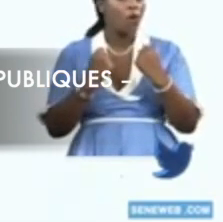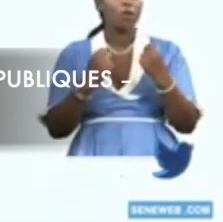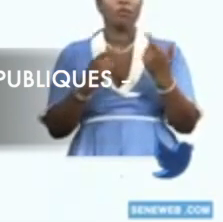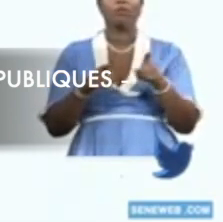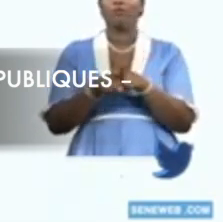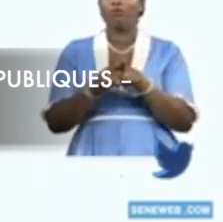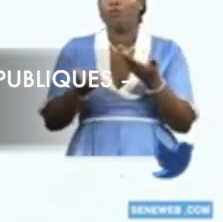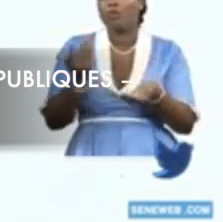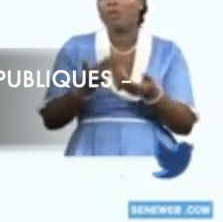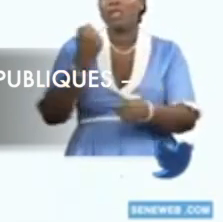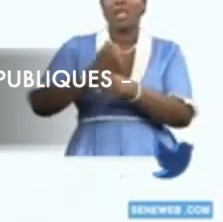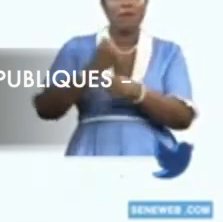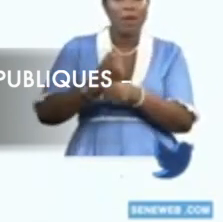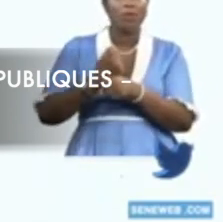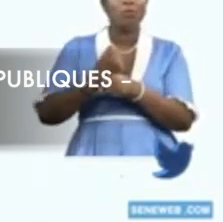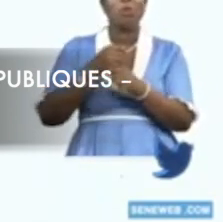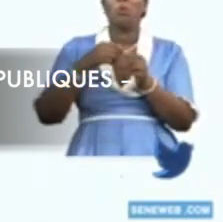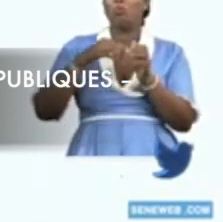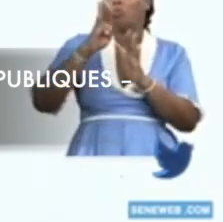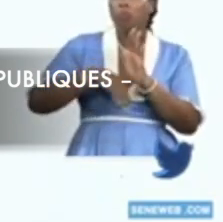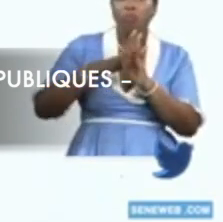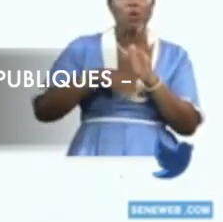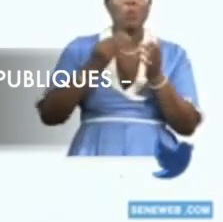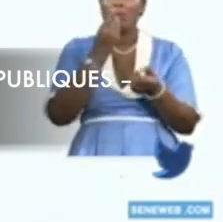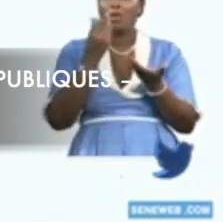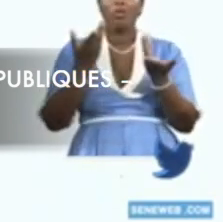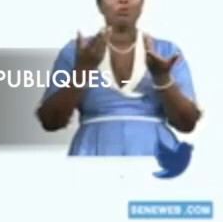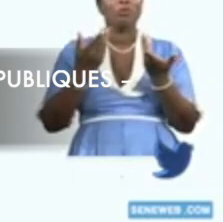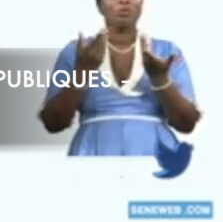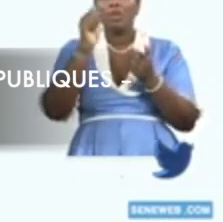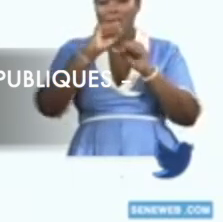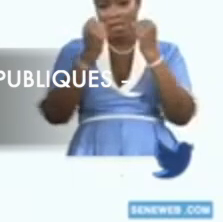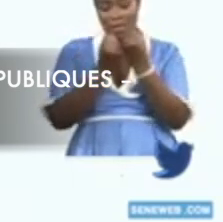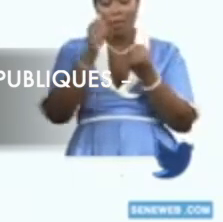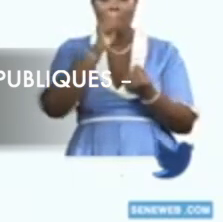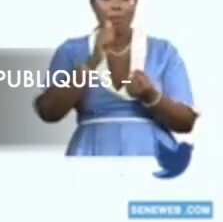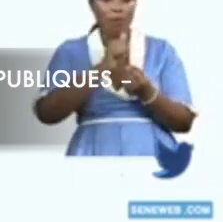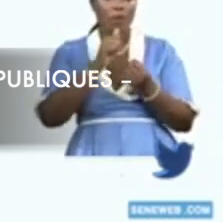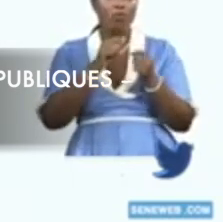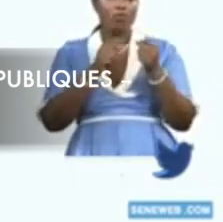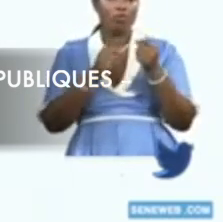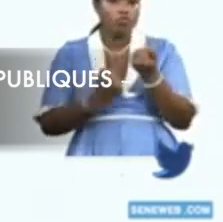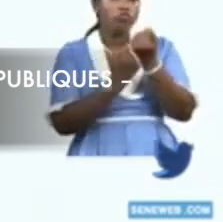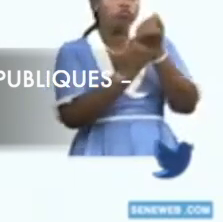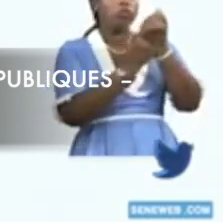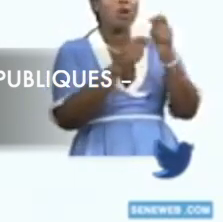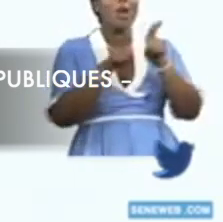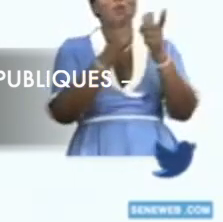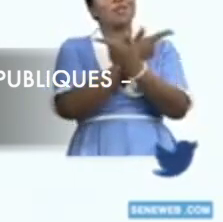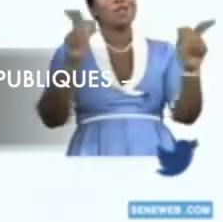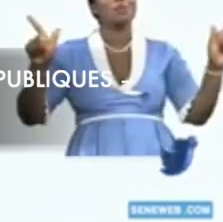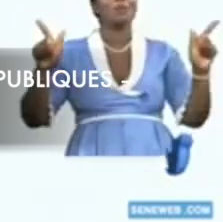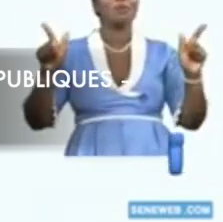Yombal Ligeyi, Gana Yombal Dindinu Askanwe. Souren Ni Djapale Secteur Privé Dimu Am Douane, Bano Pifeche Mon Bokpam Kiwalu